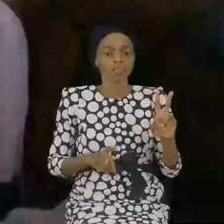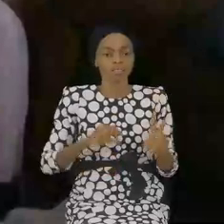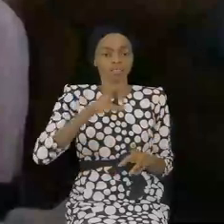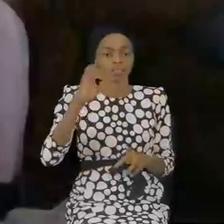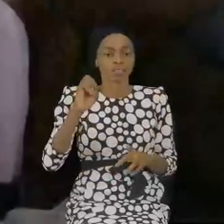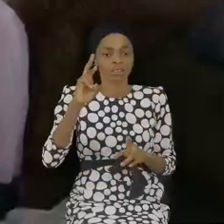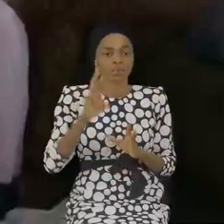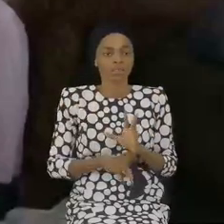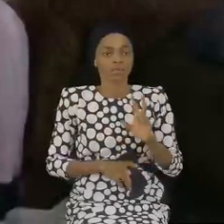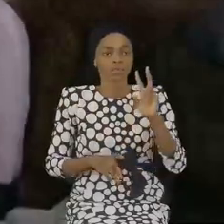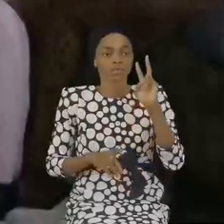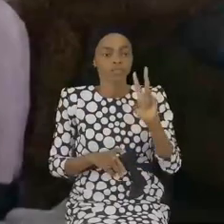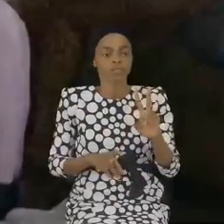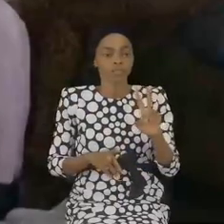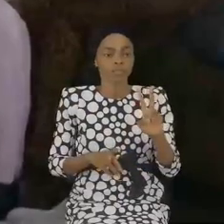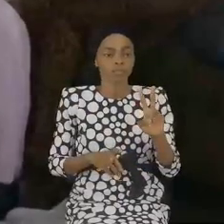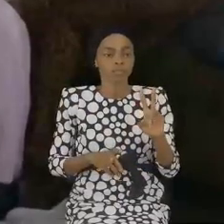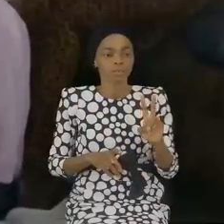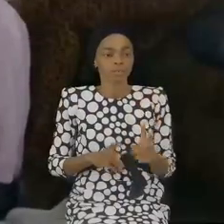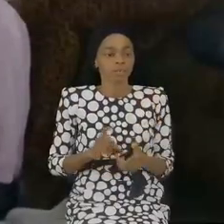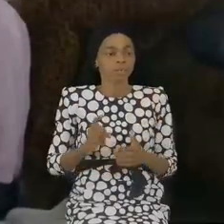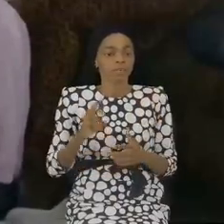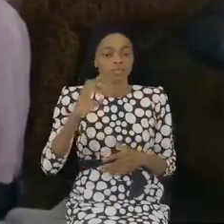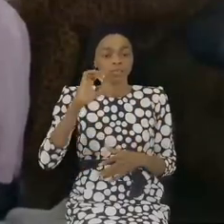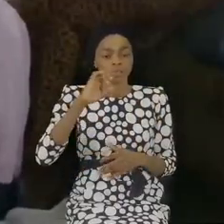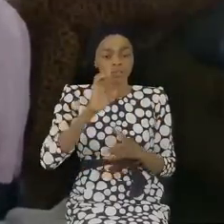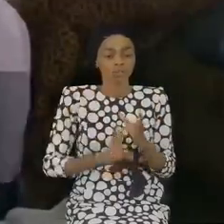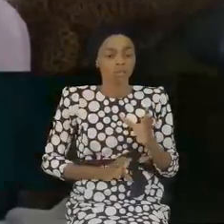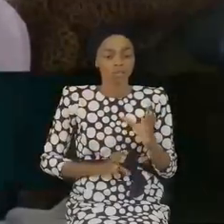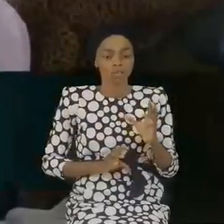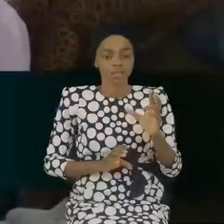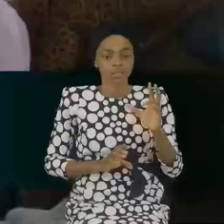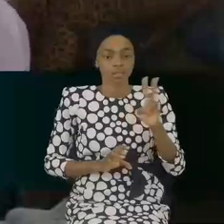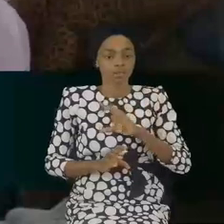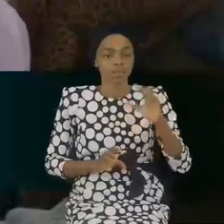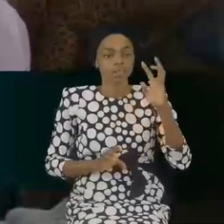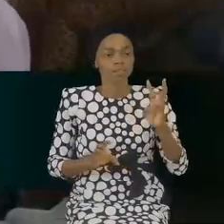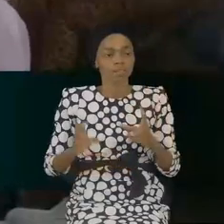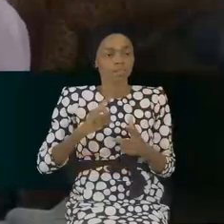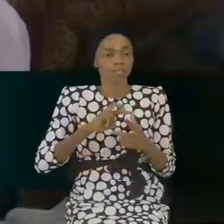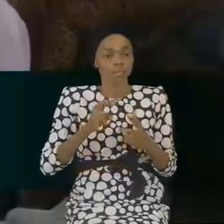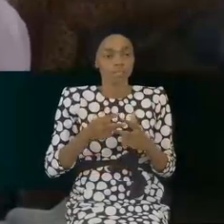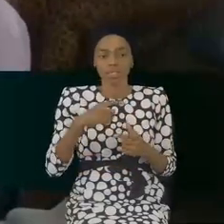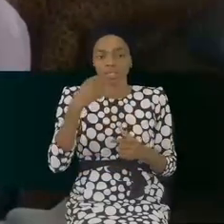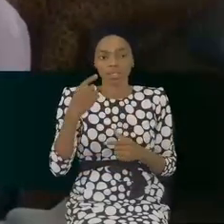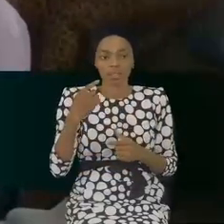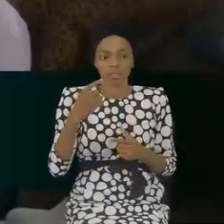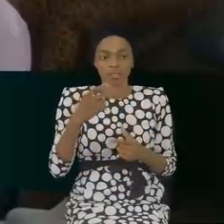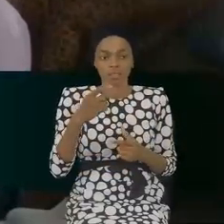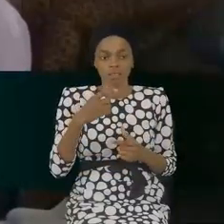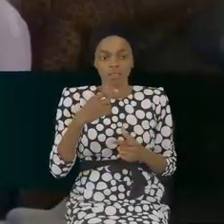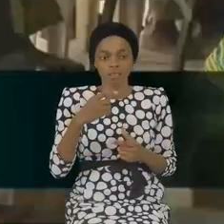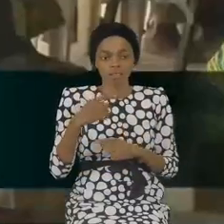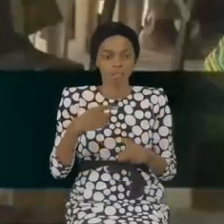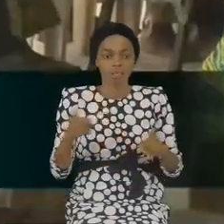7. Jérémie, chapitre 2, versets 6 et 7. Ils n'ont pas dit, où est l'Éternel qui nous a fait monter du pays d'Égypte,